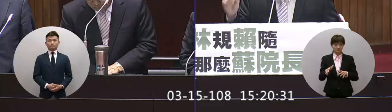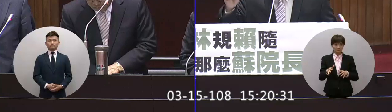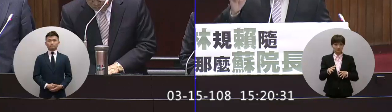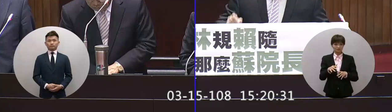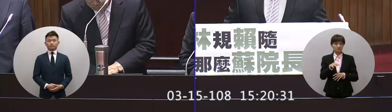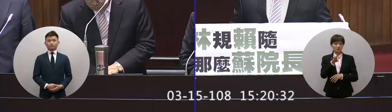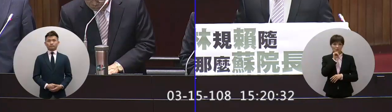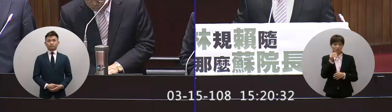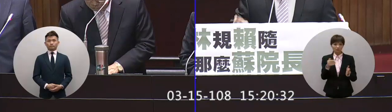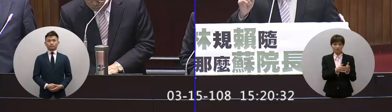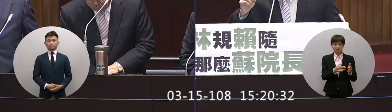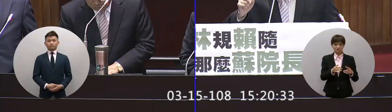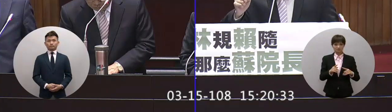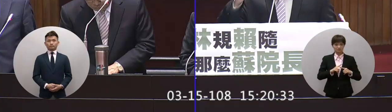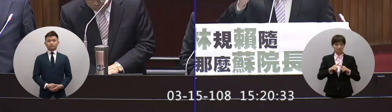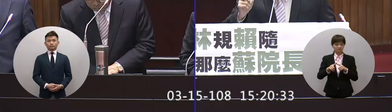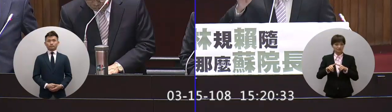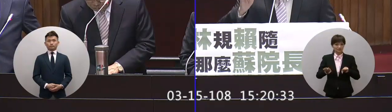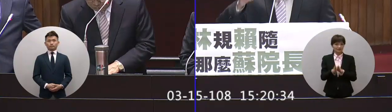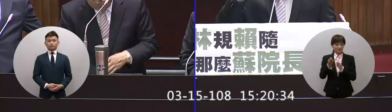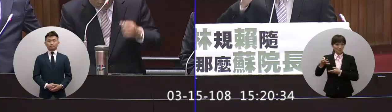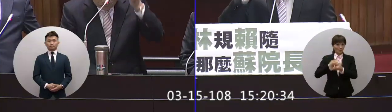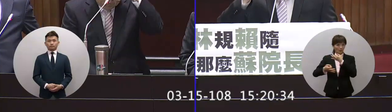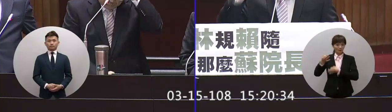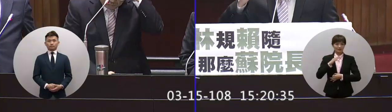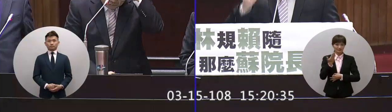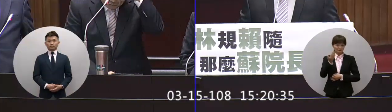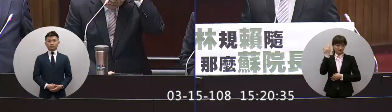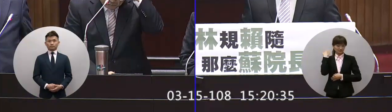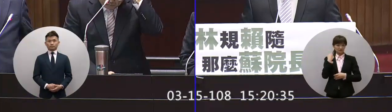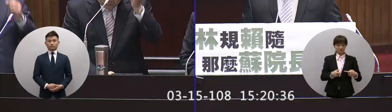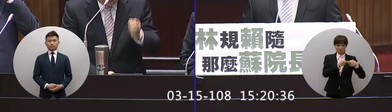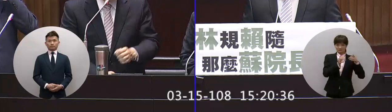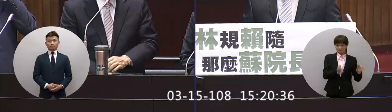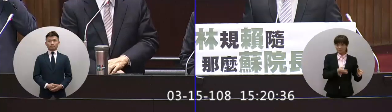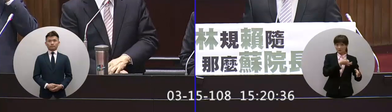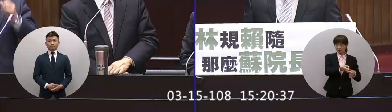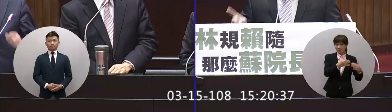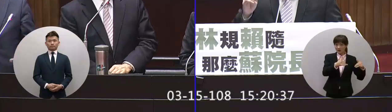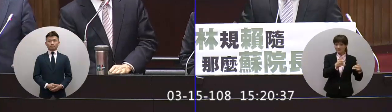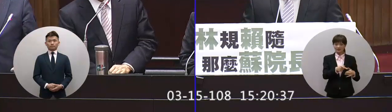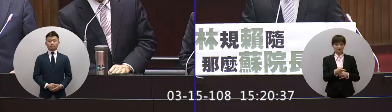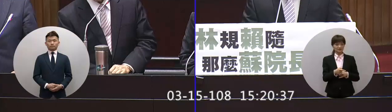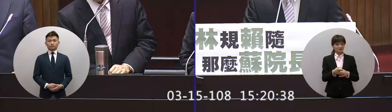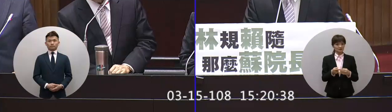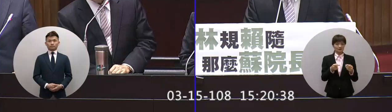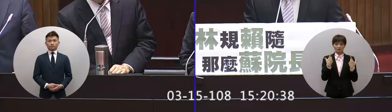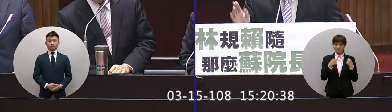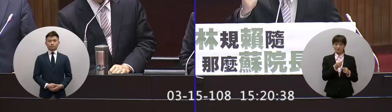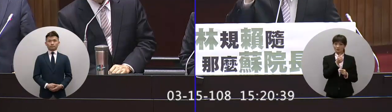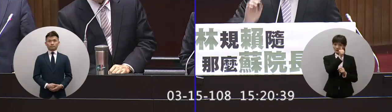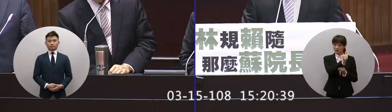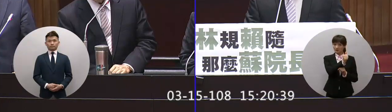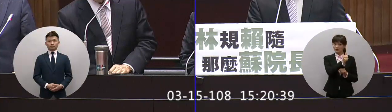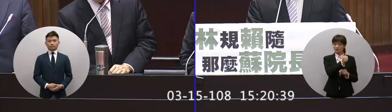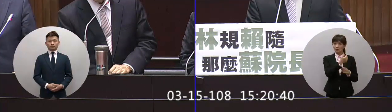人，他首期没有缴。他没有办法去用比较优惠的 A4 计价来领取，他要变成 B4 哦，